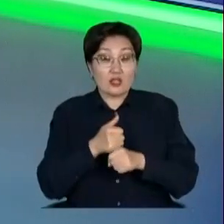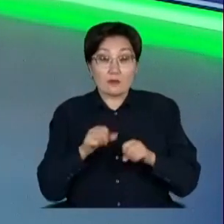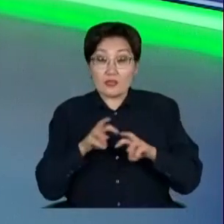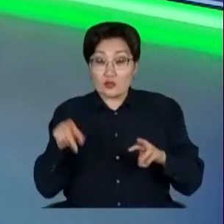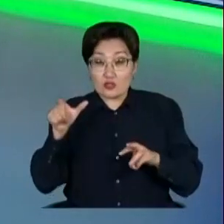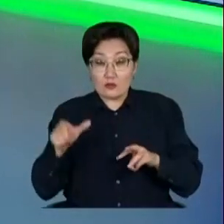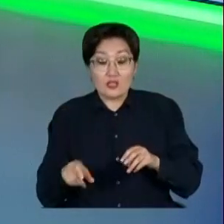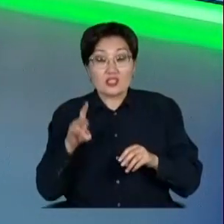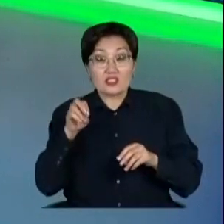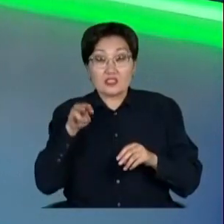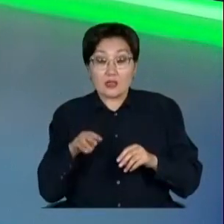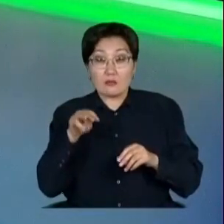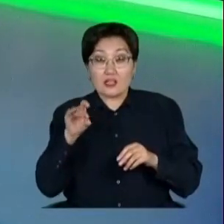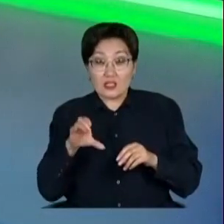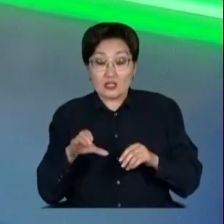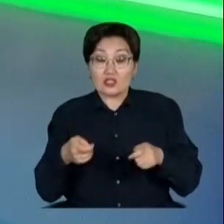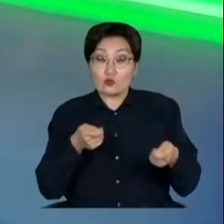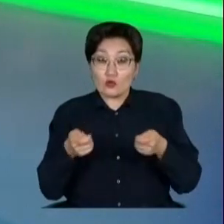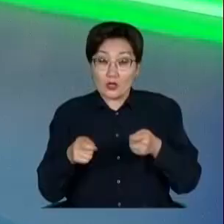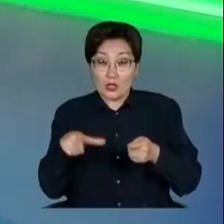премьер-министр, сенат, мәжіліс төрағалары бар.